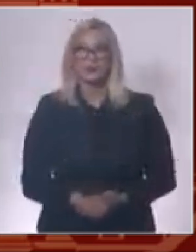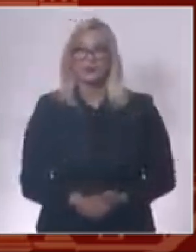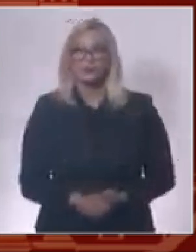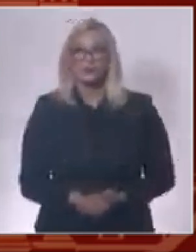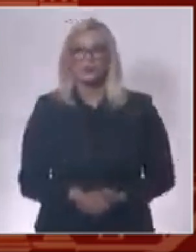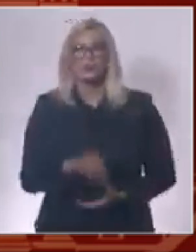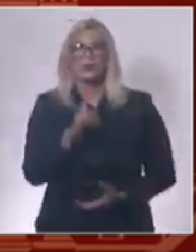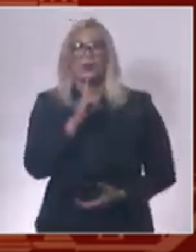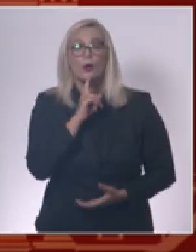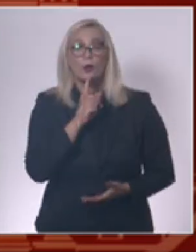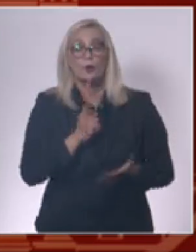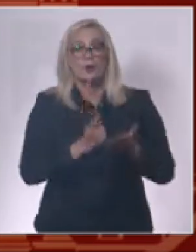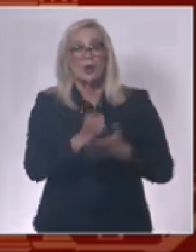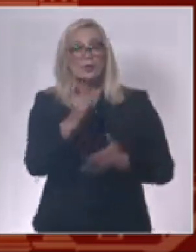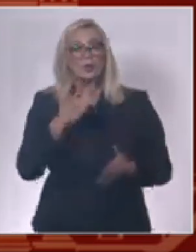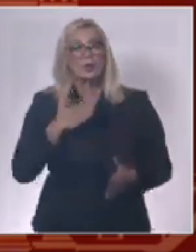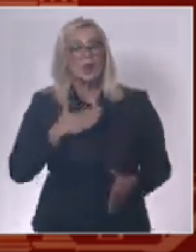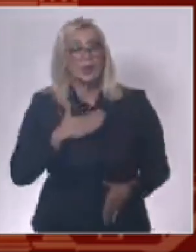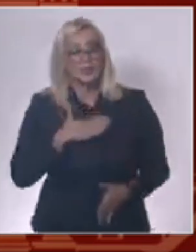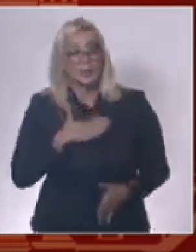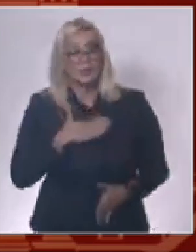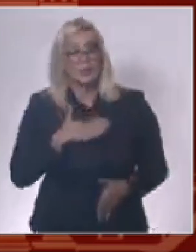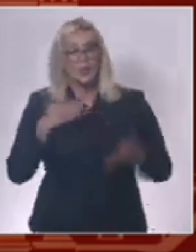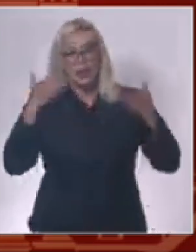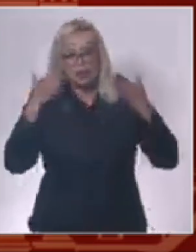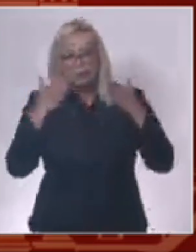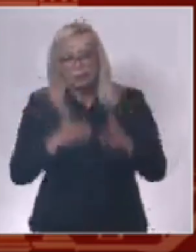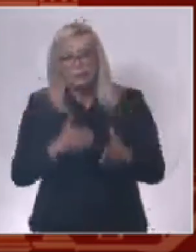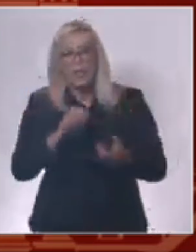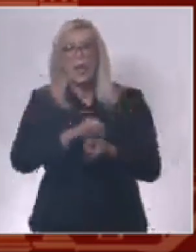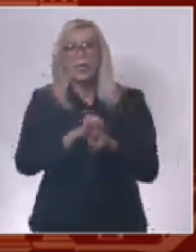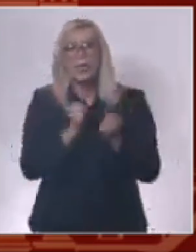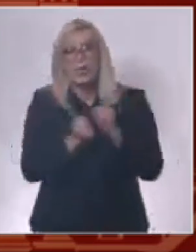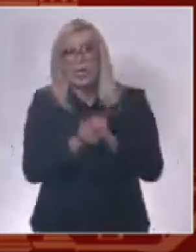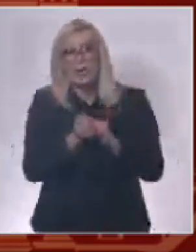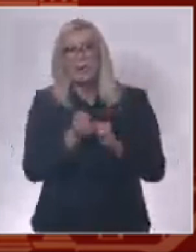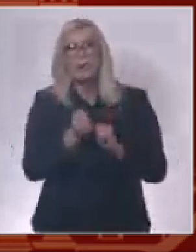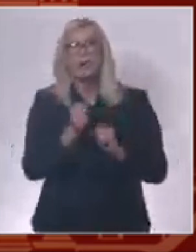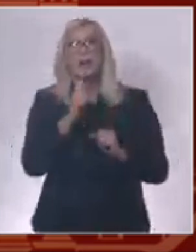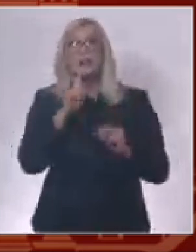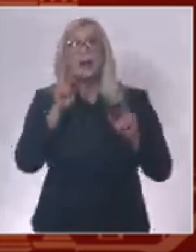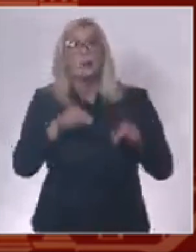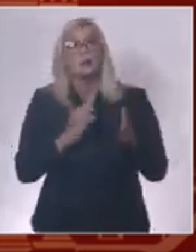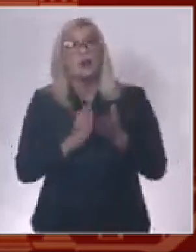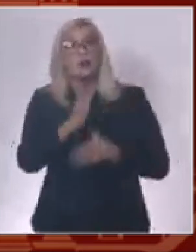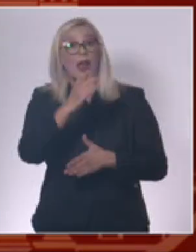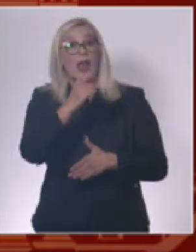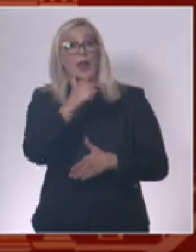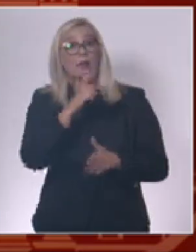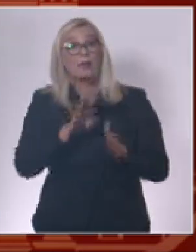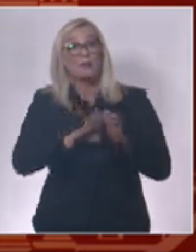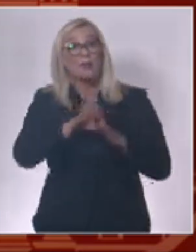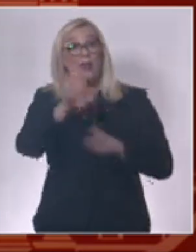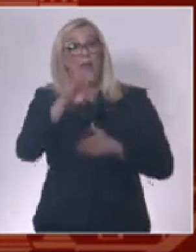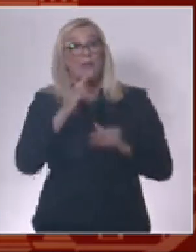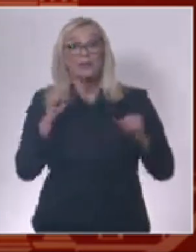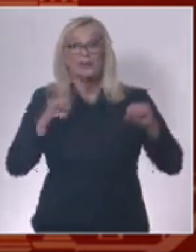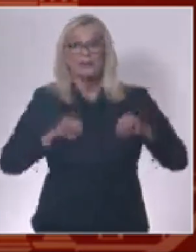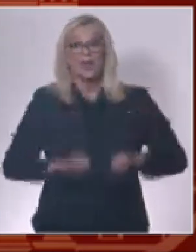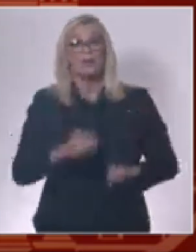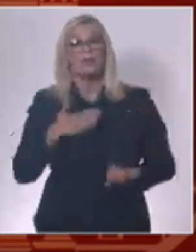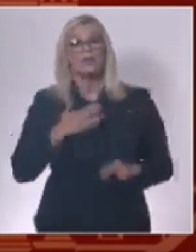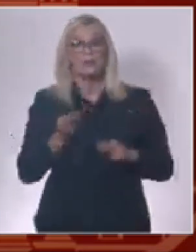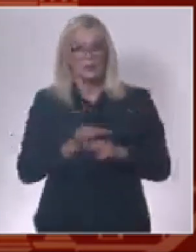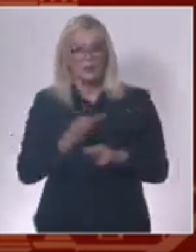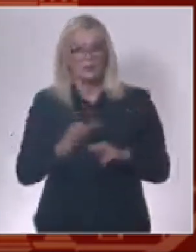2024-2027 година, која е резултат на нашите посветени напори да го унапредиме економскиот раст и стабилност на нашата